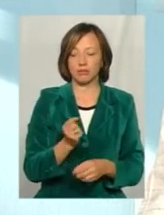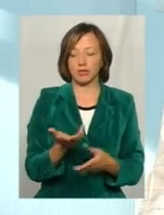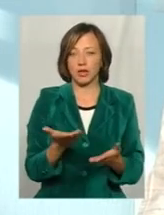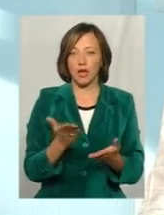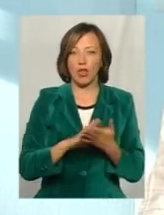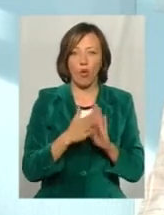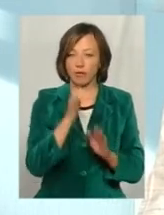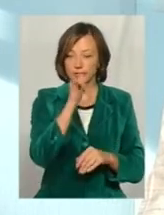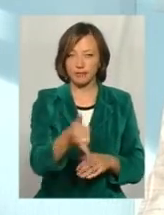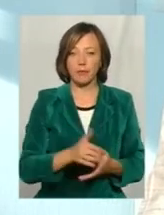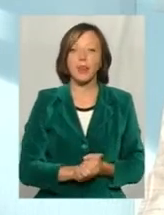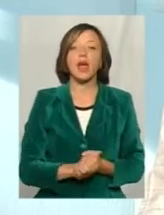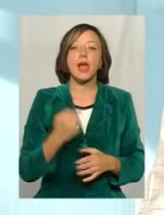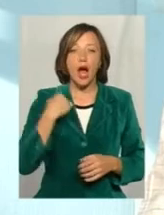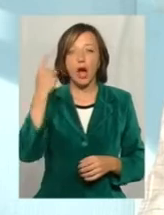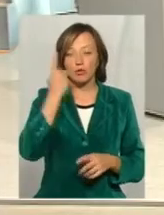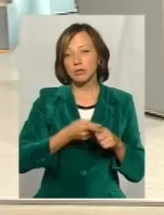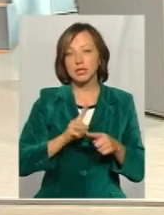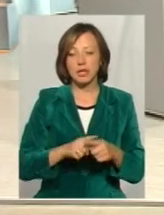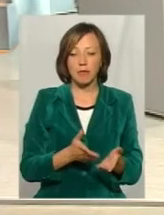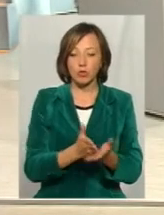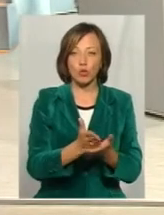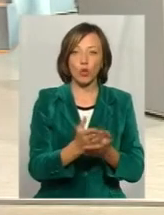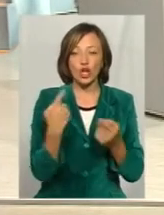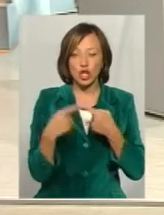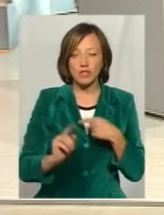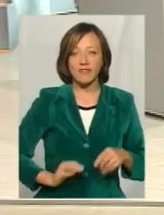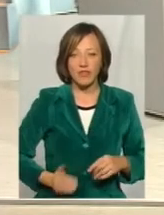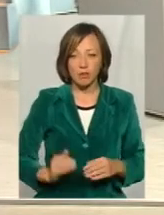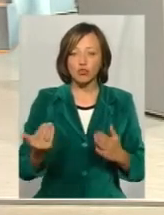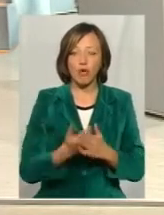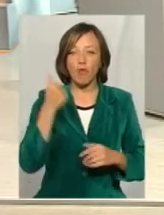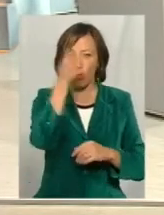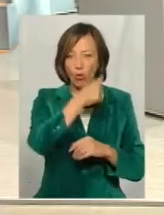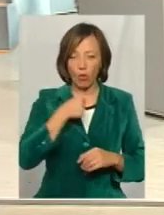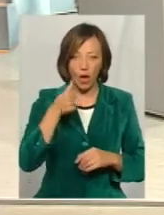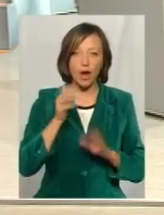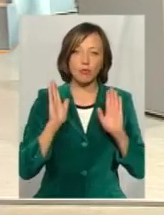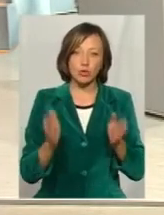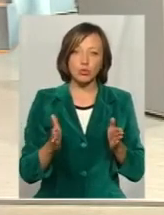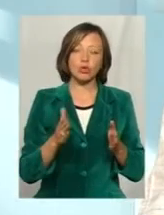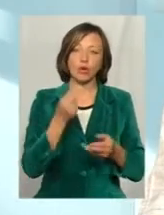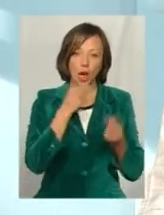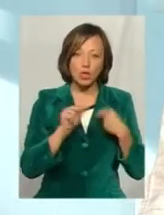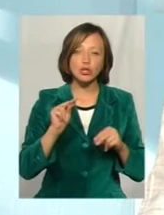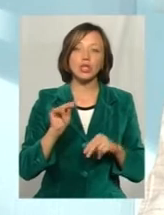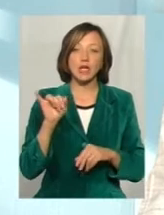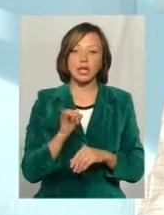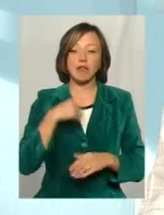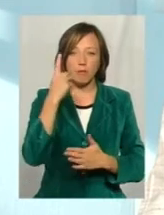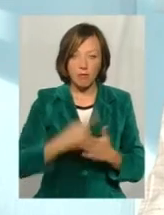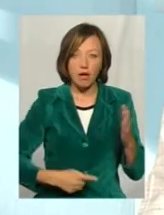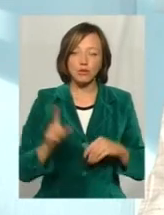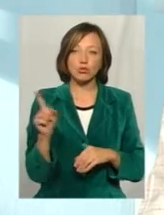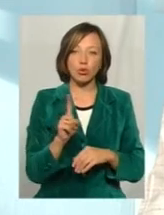думаю, що цей маршрут будуть обслуговувати інші перевізники з нового року, обслуговувати будуть якісніше. І тут я впевнений,